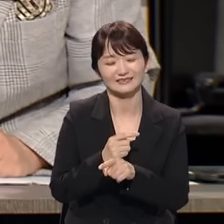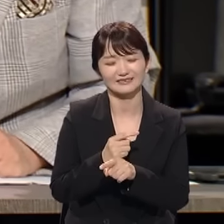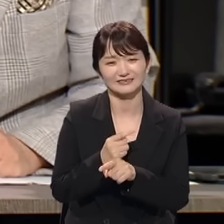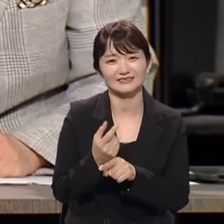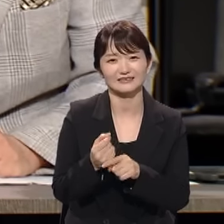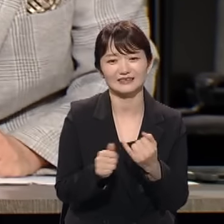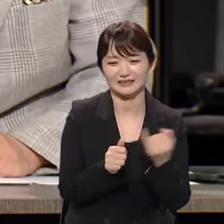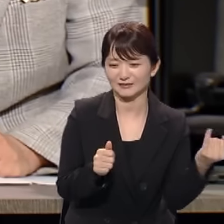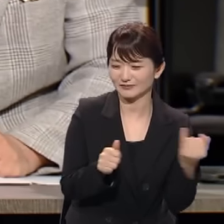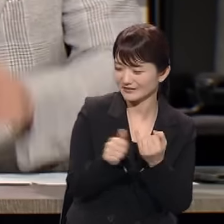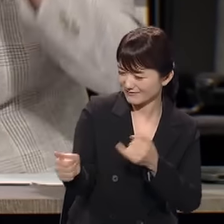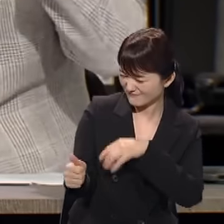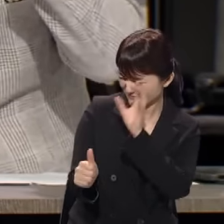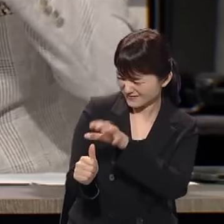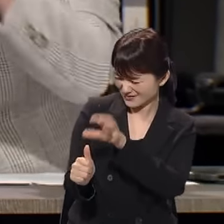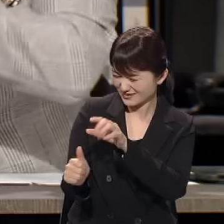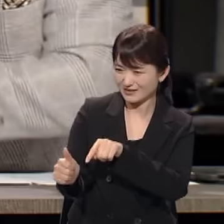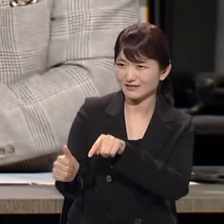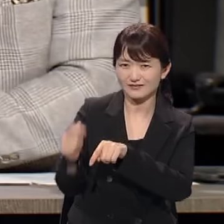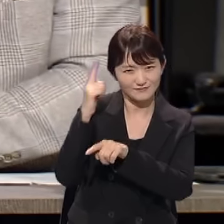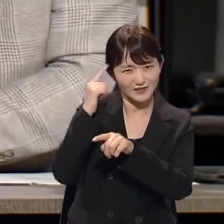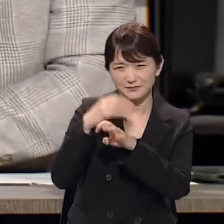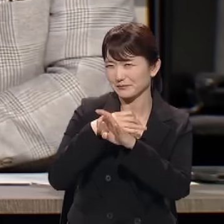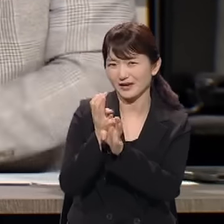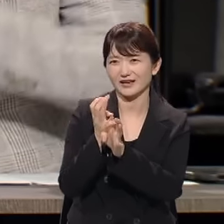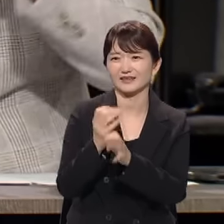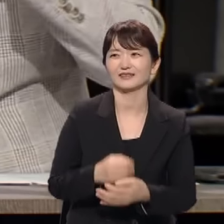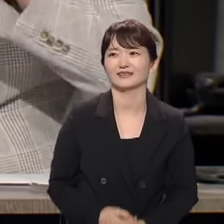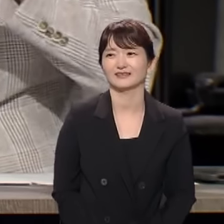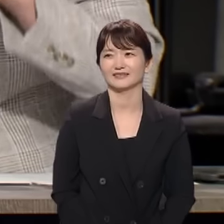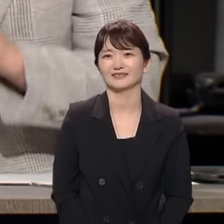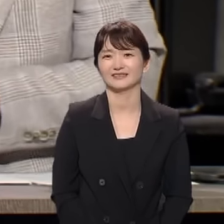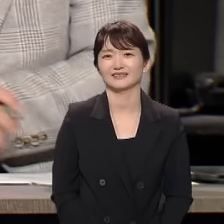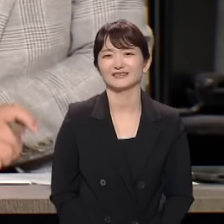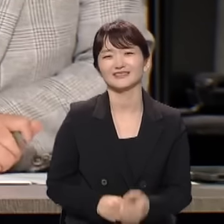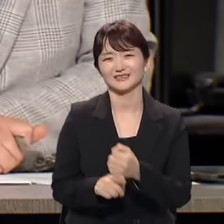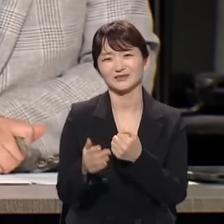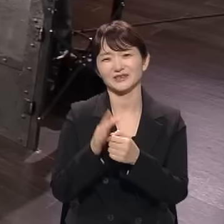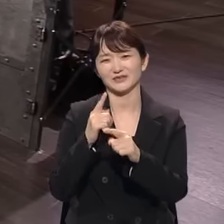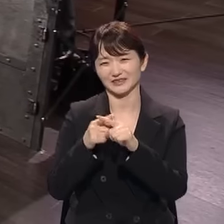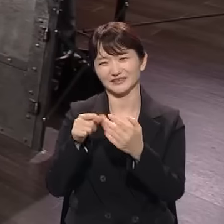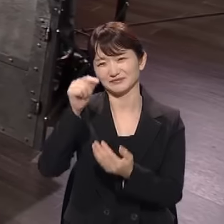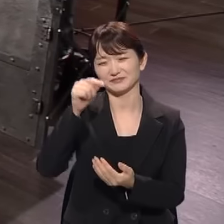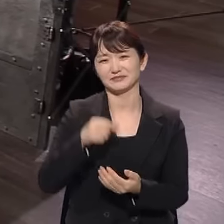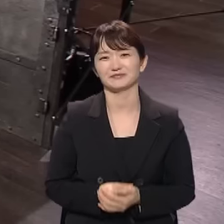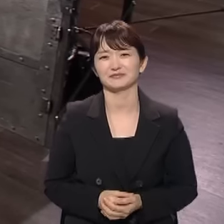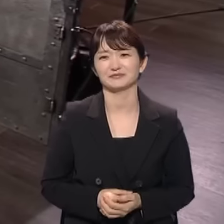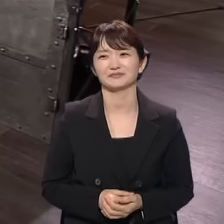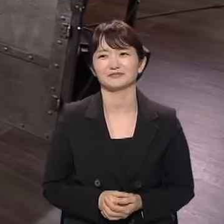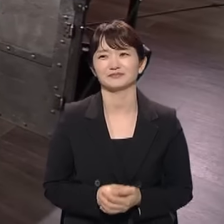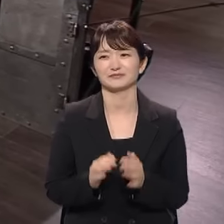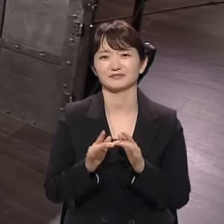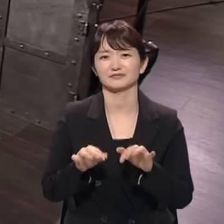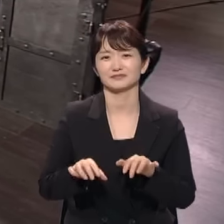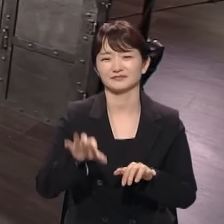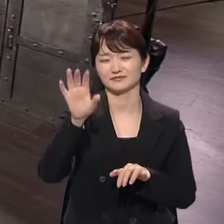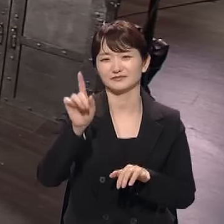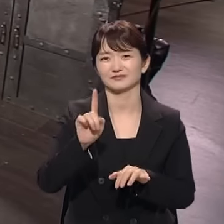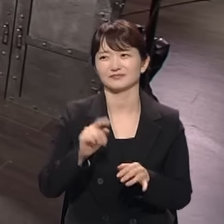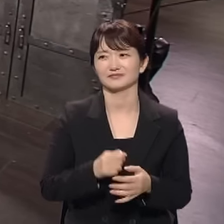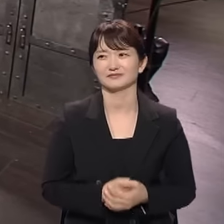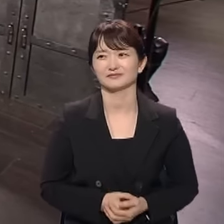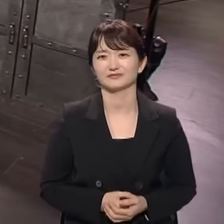많이 혼내주십시오. 많이 혼내주십시오. 그러면 정신 차릴 것이다. 그래서 X를 했어요. 알겠습니다. 자 우리 가족 여러분들 의견 좀 소개해 주시죠.